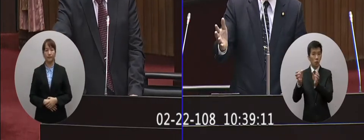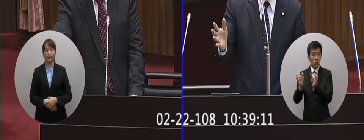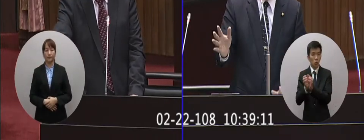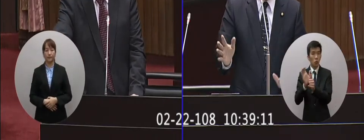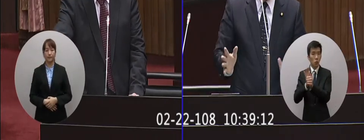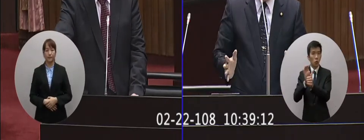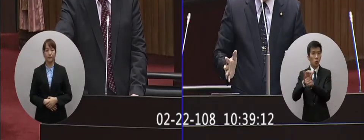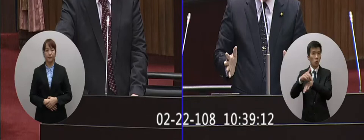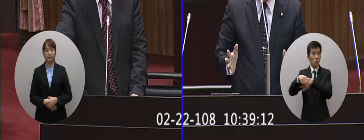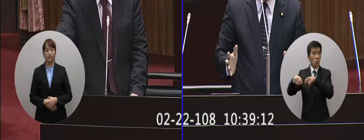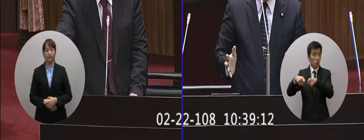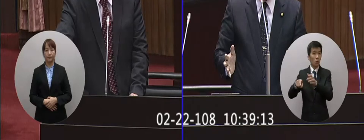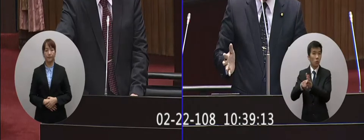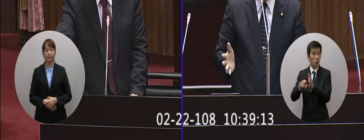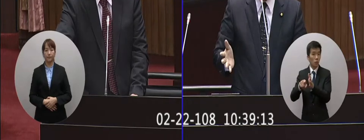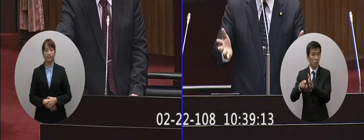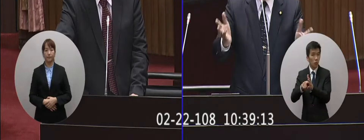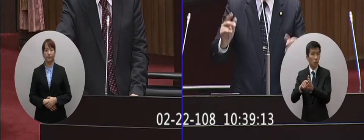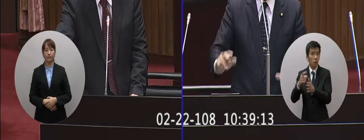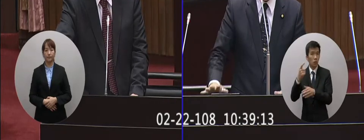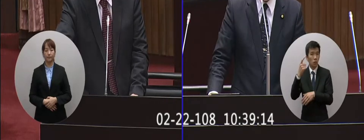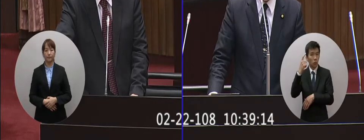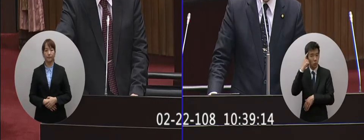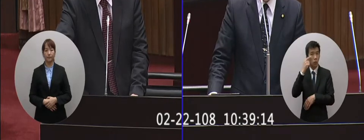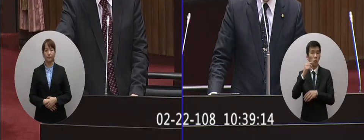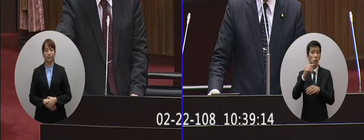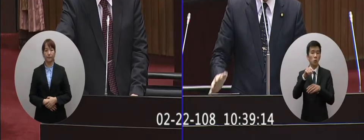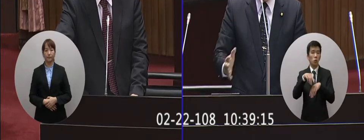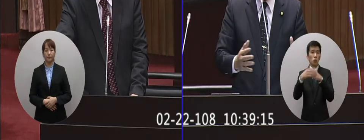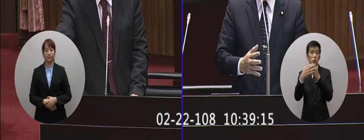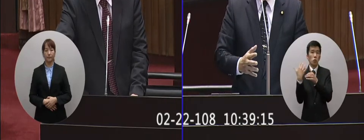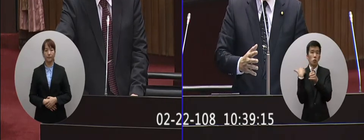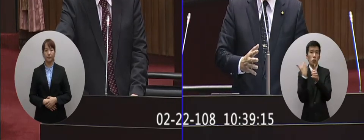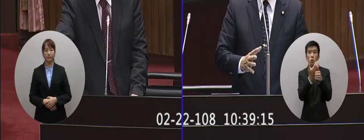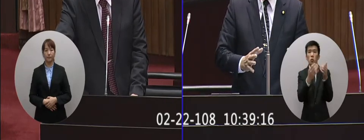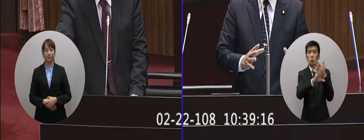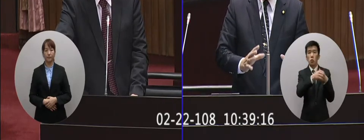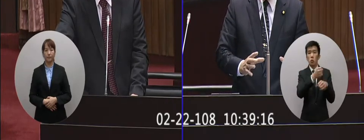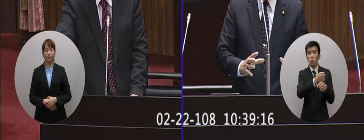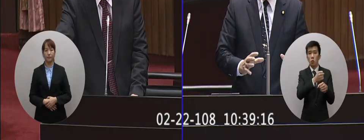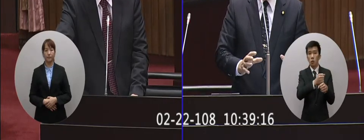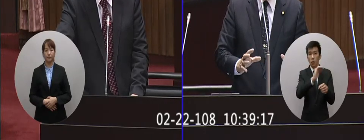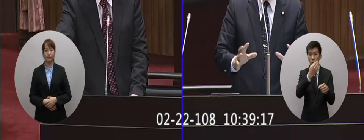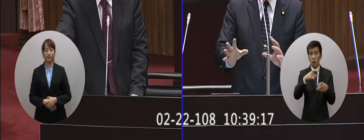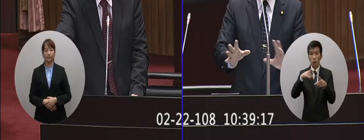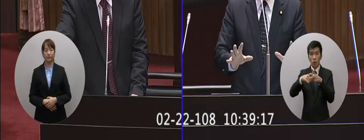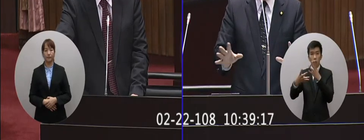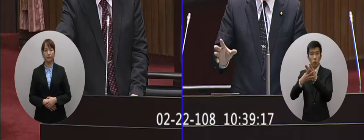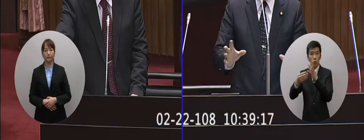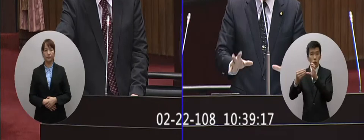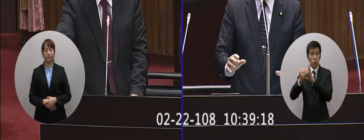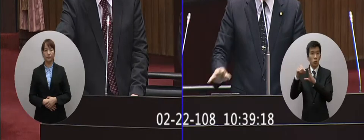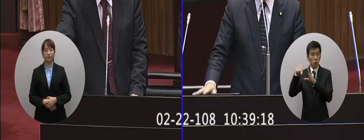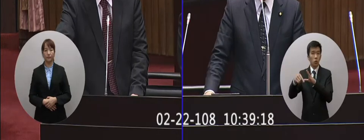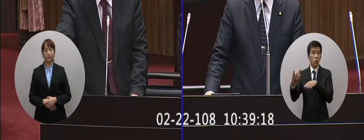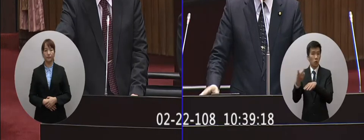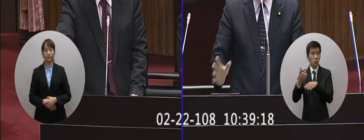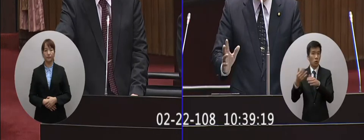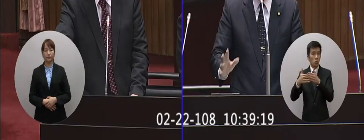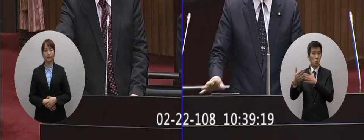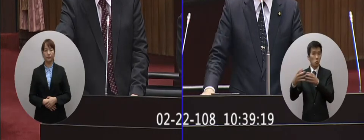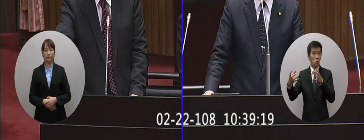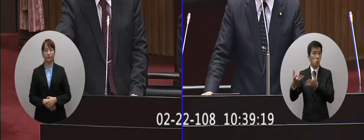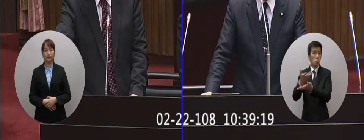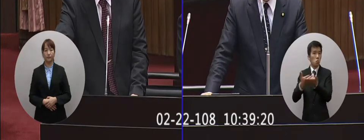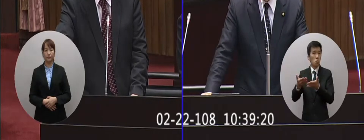局一直要把这个合约一直要往外推，那工业局这个部分的配套，就这两个部分的协调，